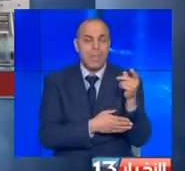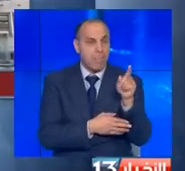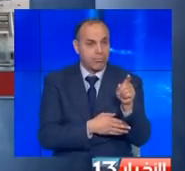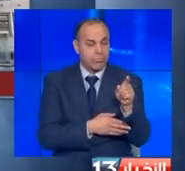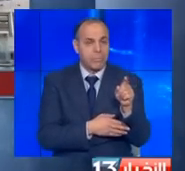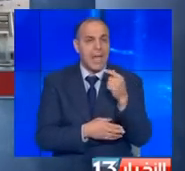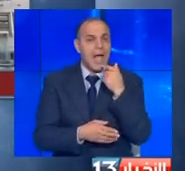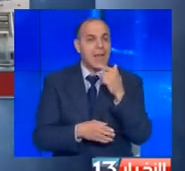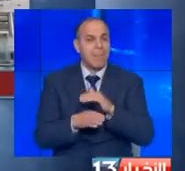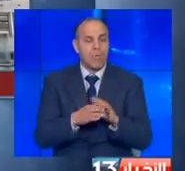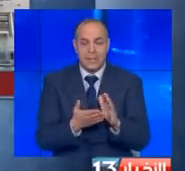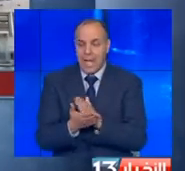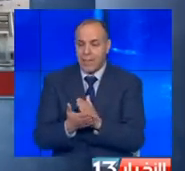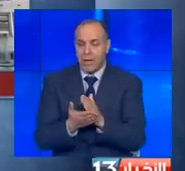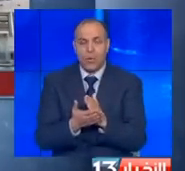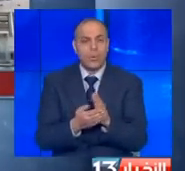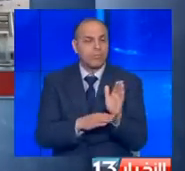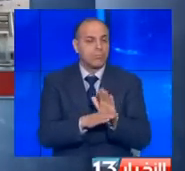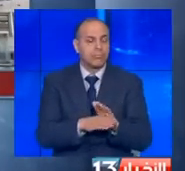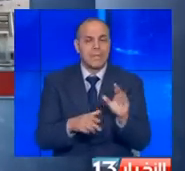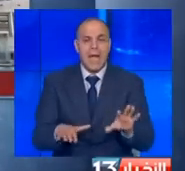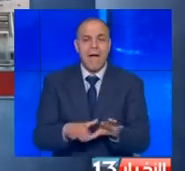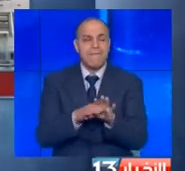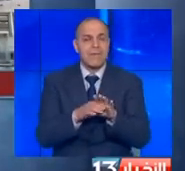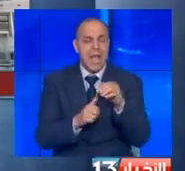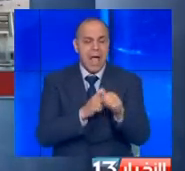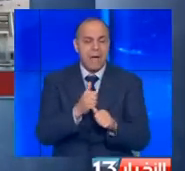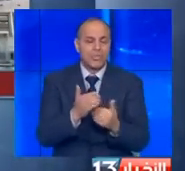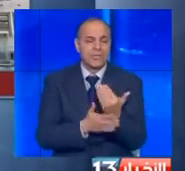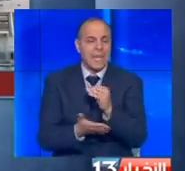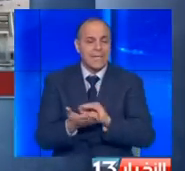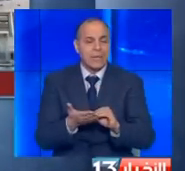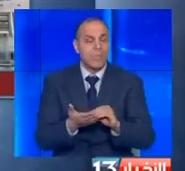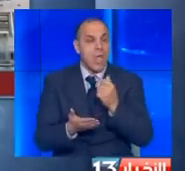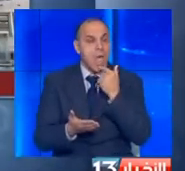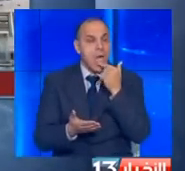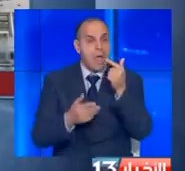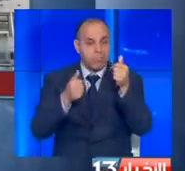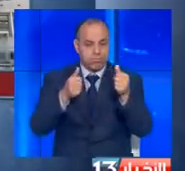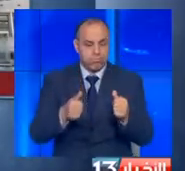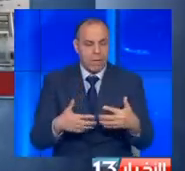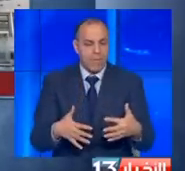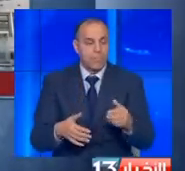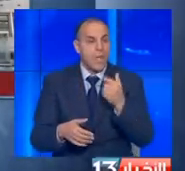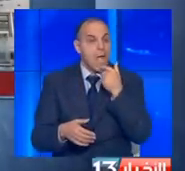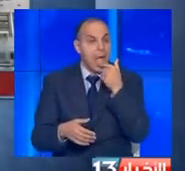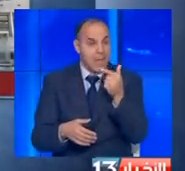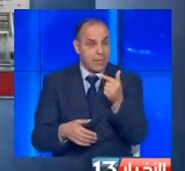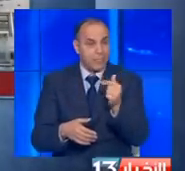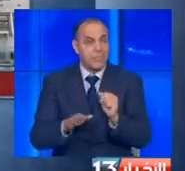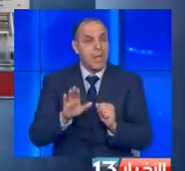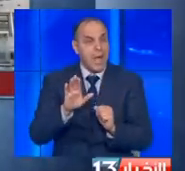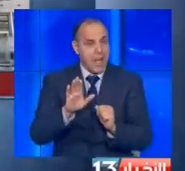في اطار استعداداتها لتامين الاحتفال براس السنه الاداريه وفق بيان لها جاء فيها